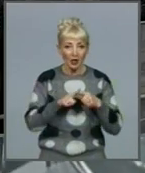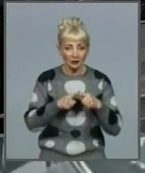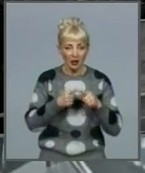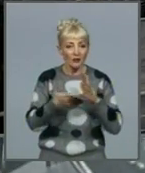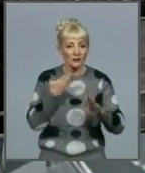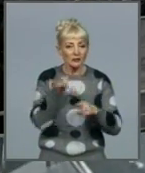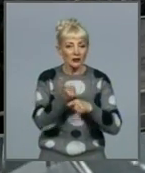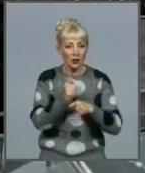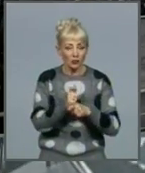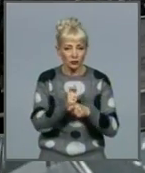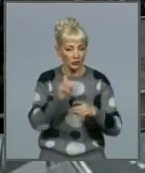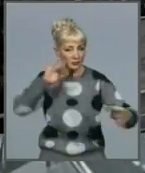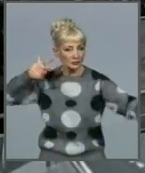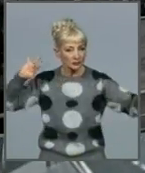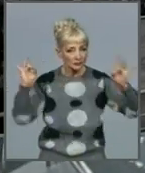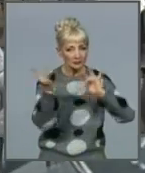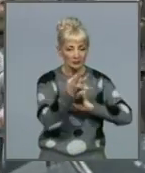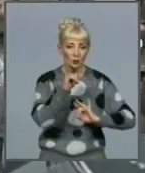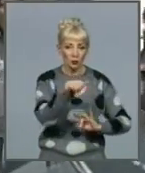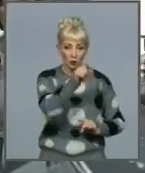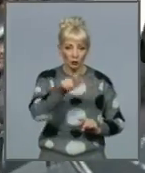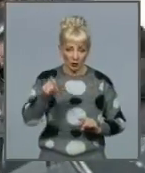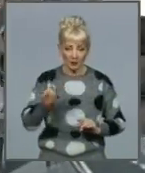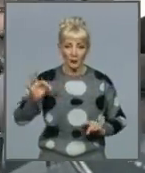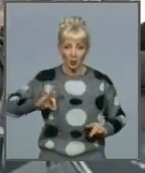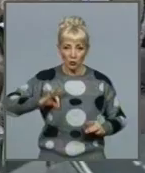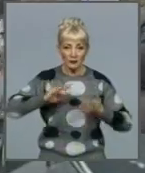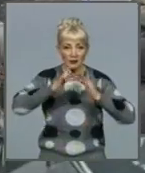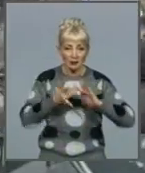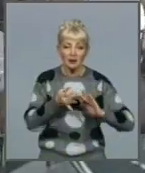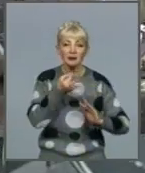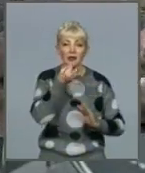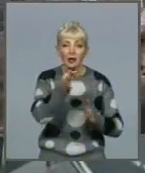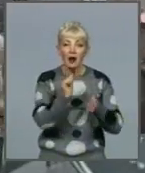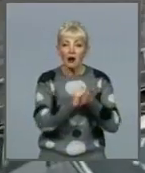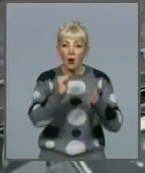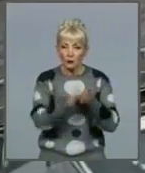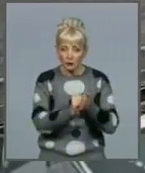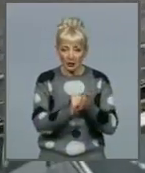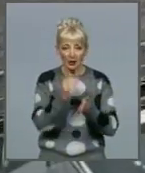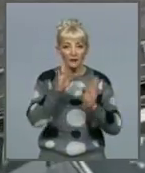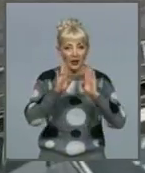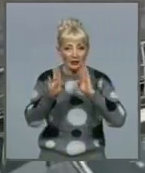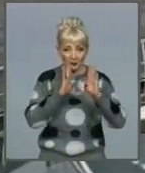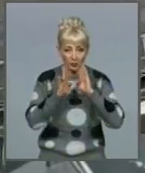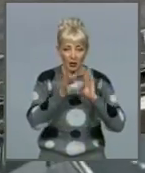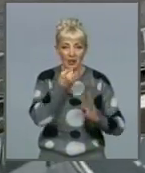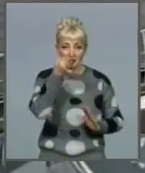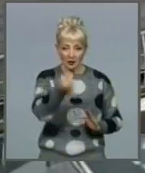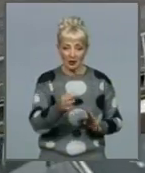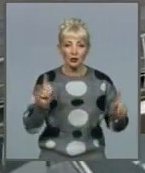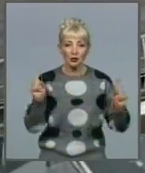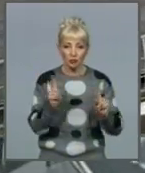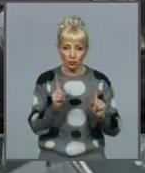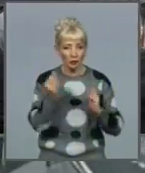у суспільстві. Користувачі соціальних мереж, коментуючи публікацію Геннадія Кернеса у Фейсбук, висловилися щодо намірів